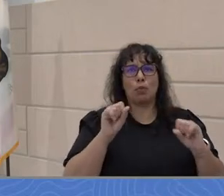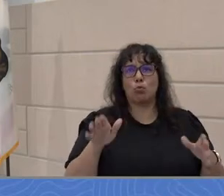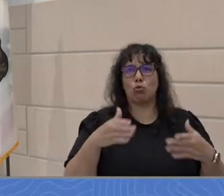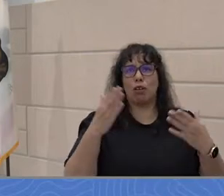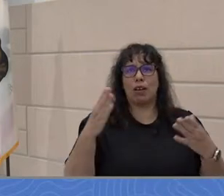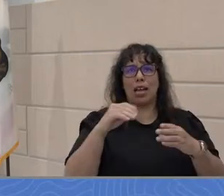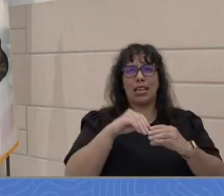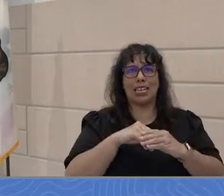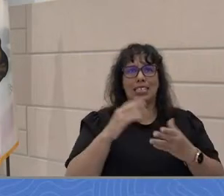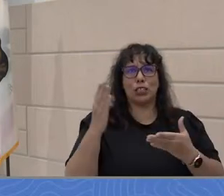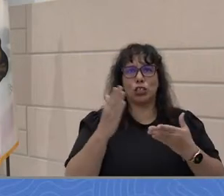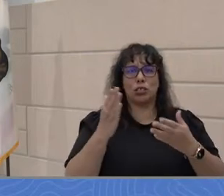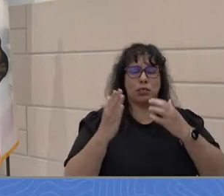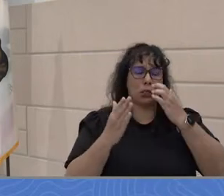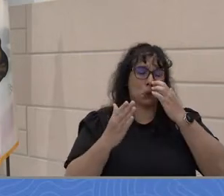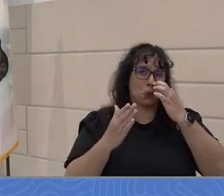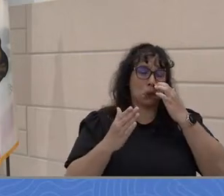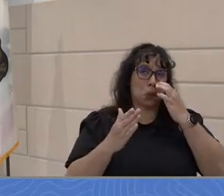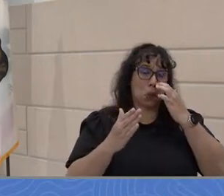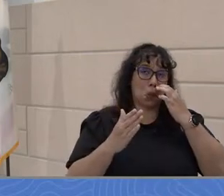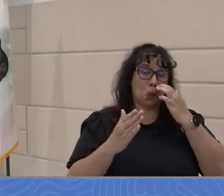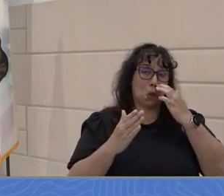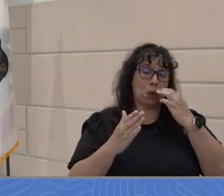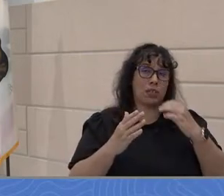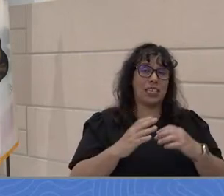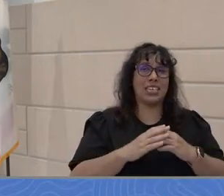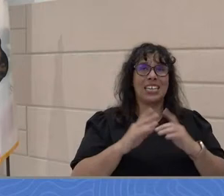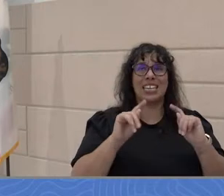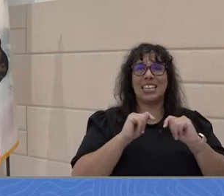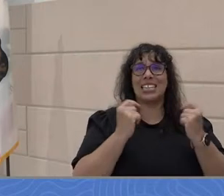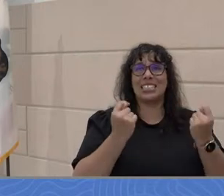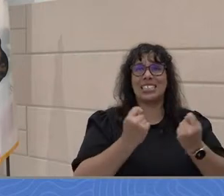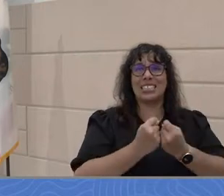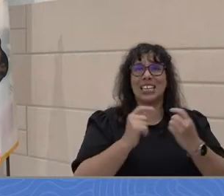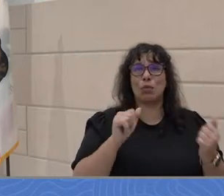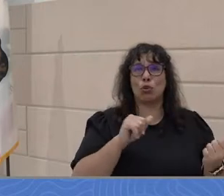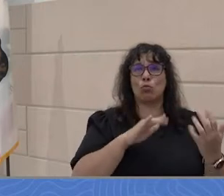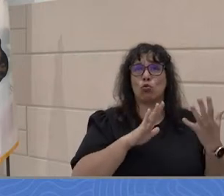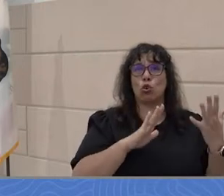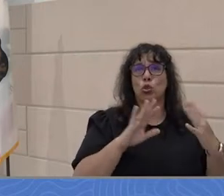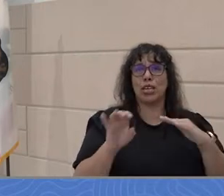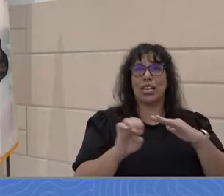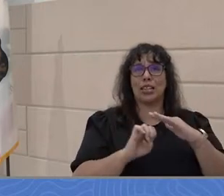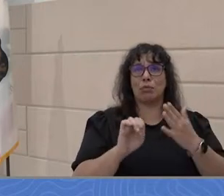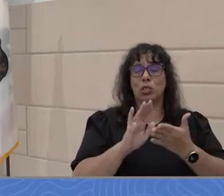យសោកស្ដាយដែរដោយមូលហេតុថាពួកគេអត់បានទទួលជំនួយគ្រប់គ្រាន់ដោយគ្រូបណ្ណារៈទេ